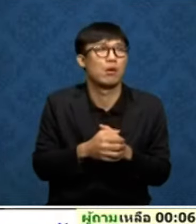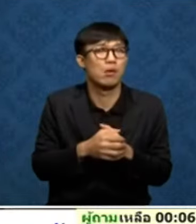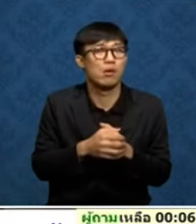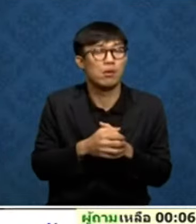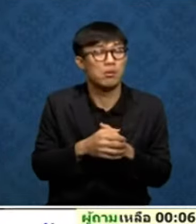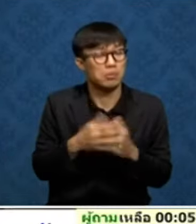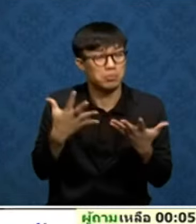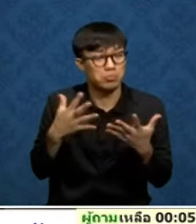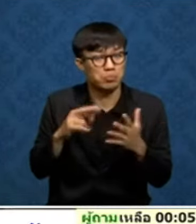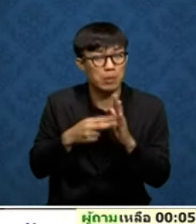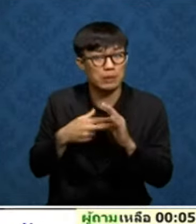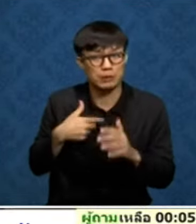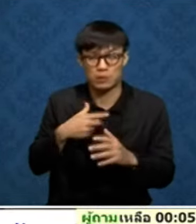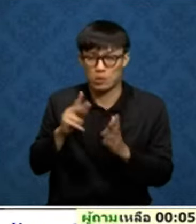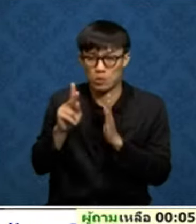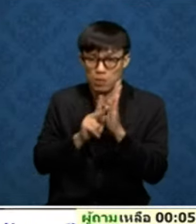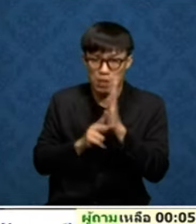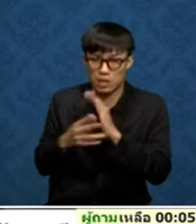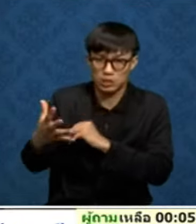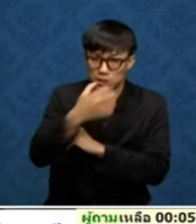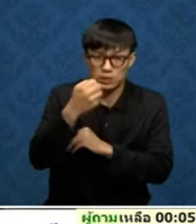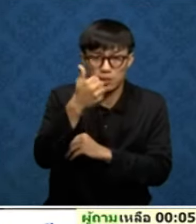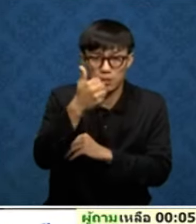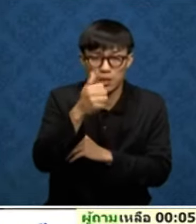งานเขาเลยไหมครับขอบคุณครับ